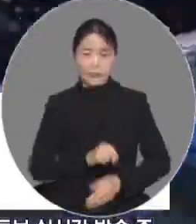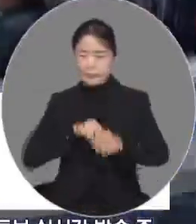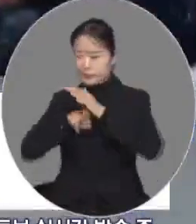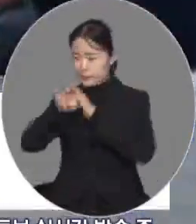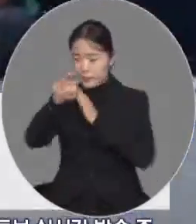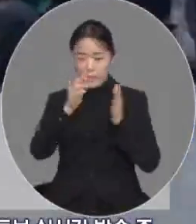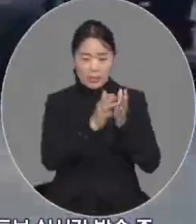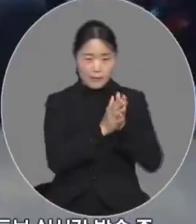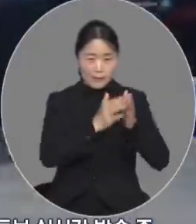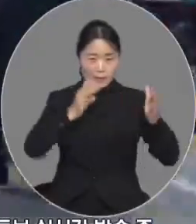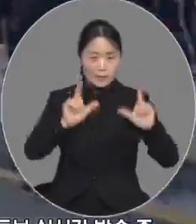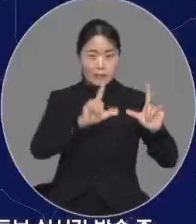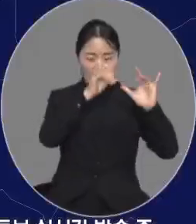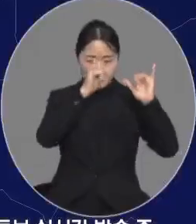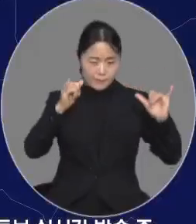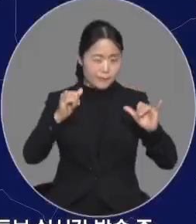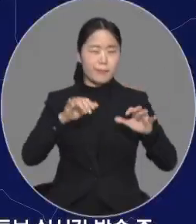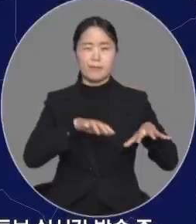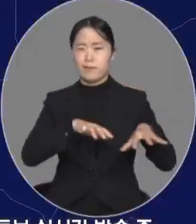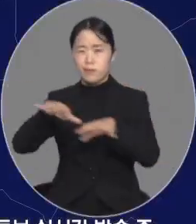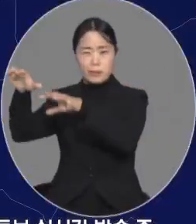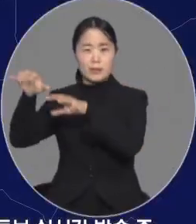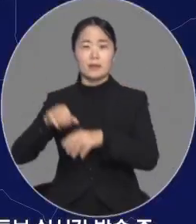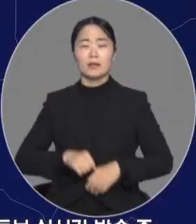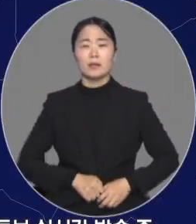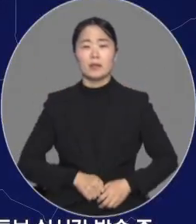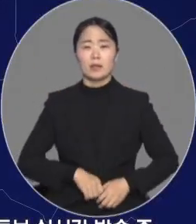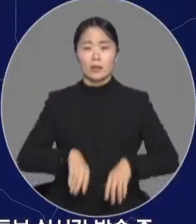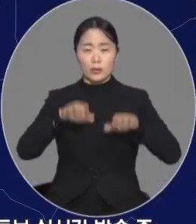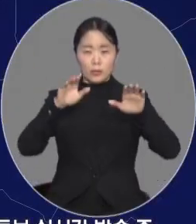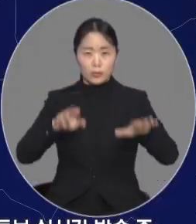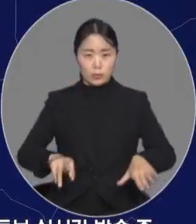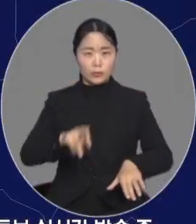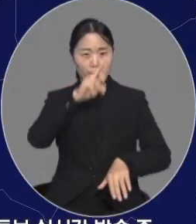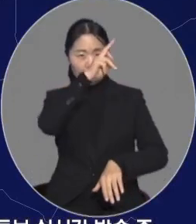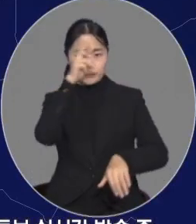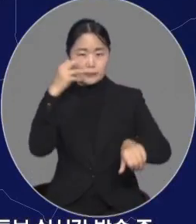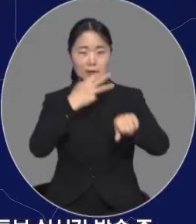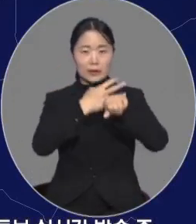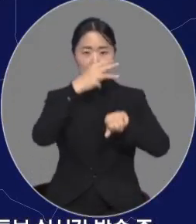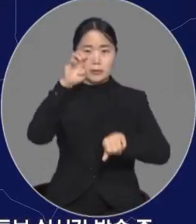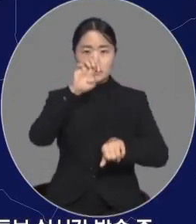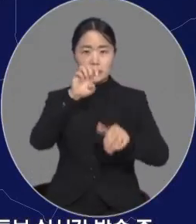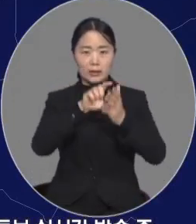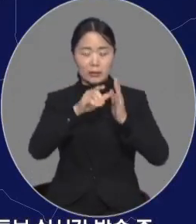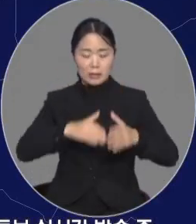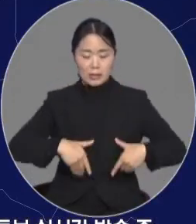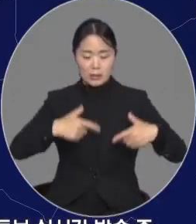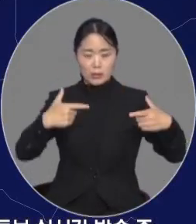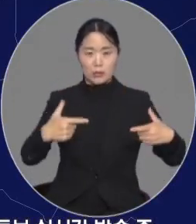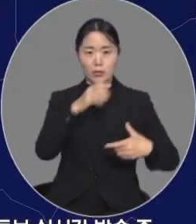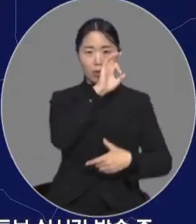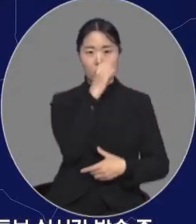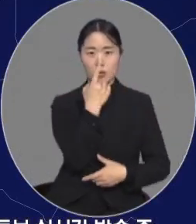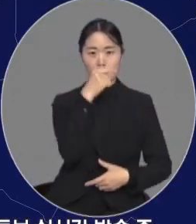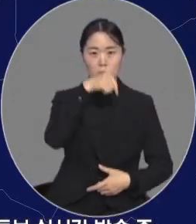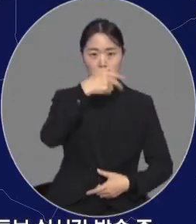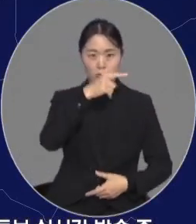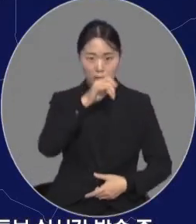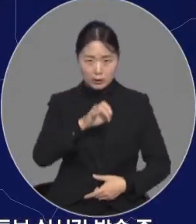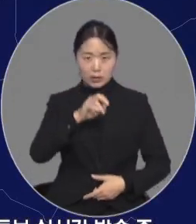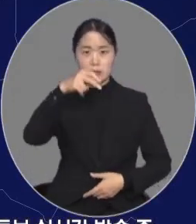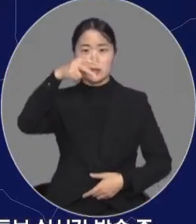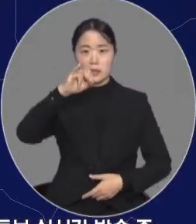소동도 벌어졌습니다. 이번 정전은 오늘 오후 3시 40분쯤 남구 옥동과 신정동,